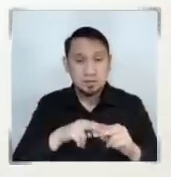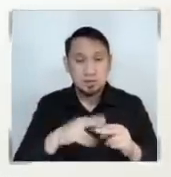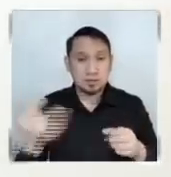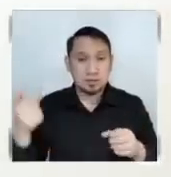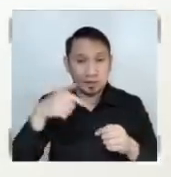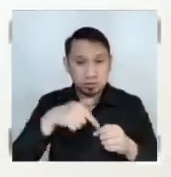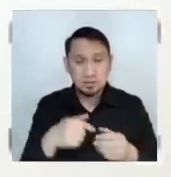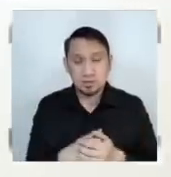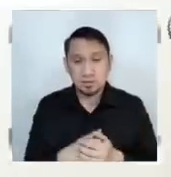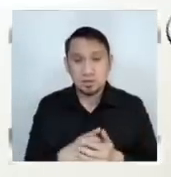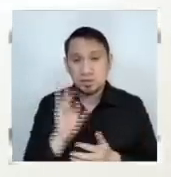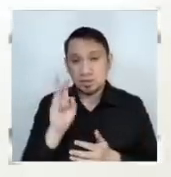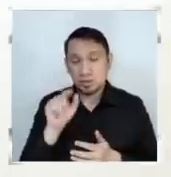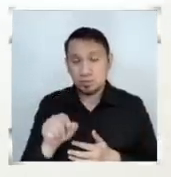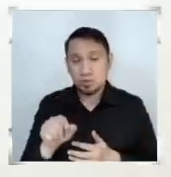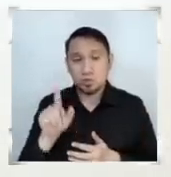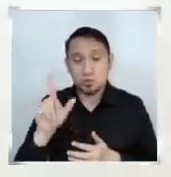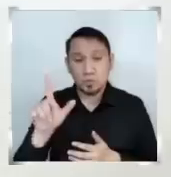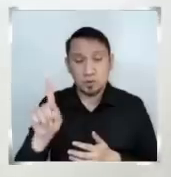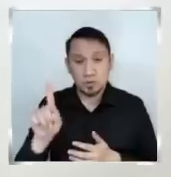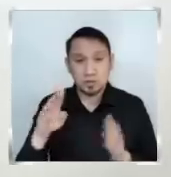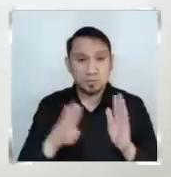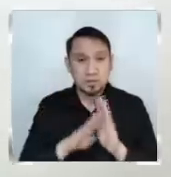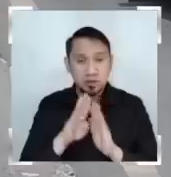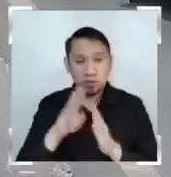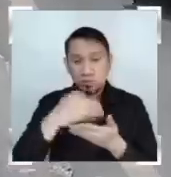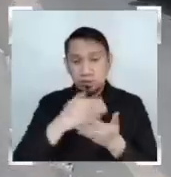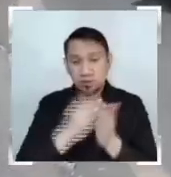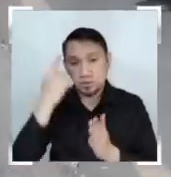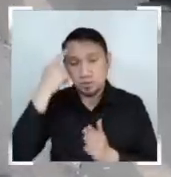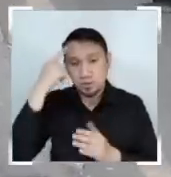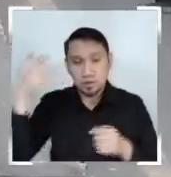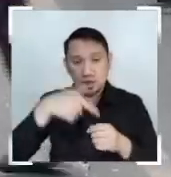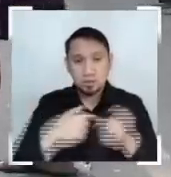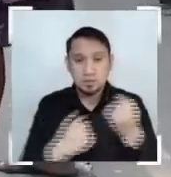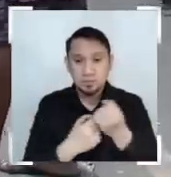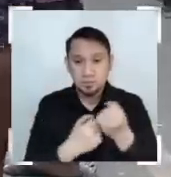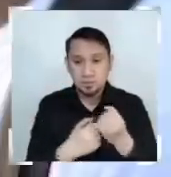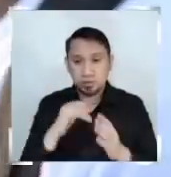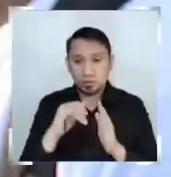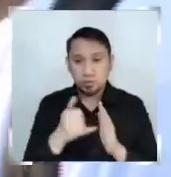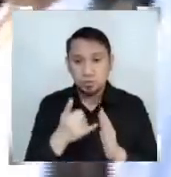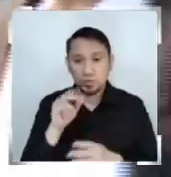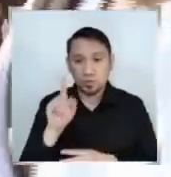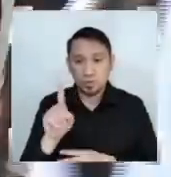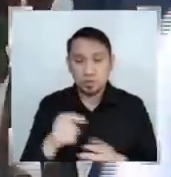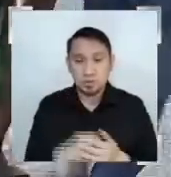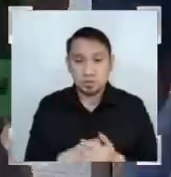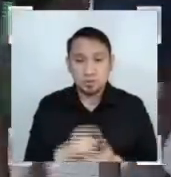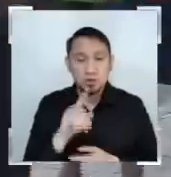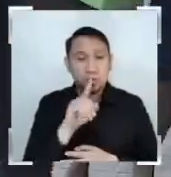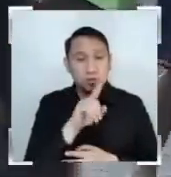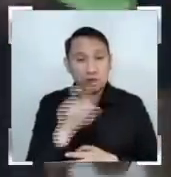sa 6.1 billion pesos ang budget para sa fuel subsidy. As of June 1, 2022, lampas 180,000